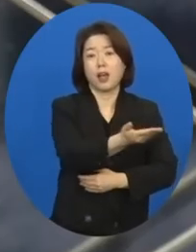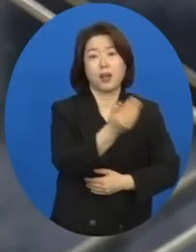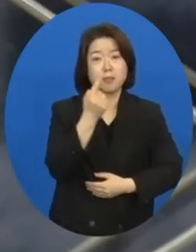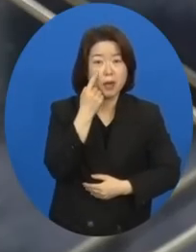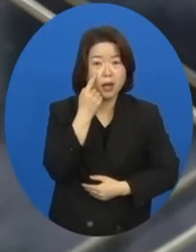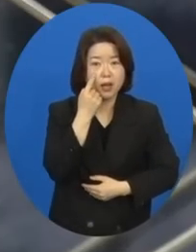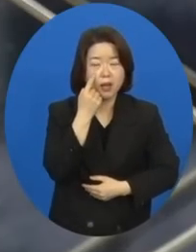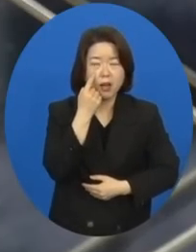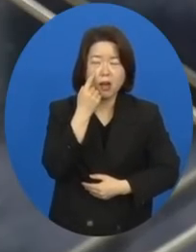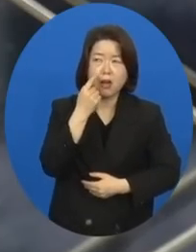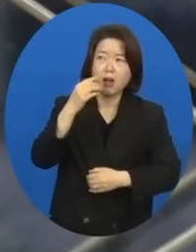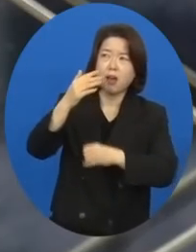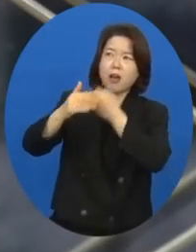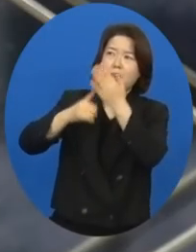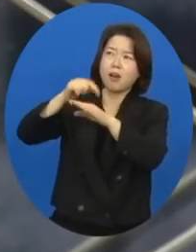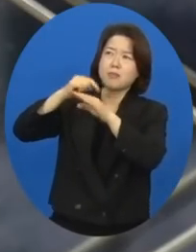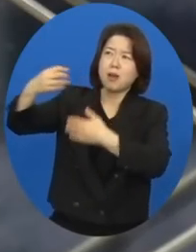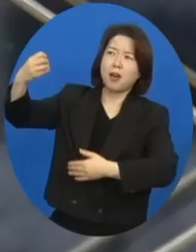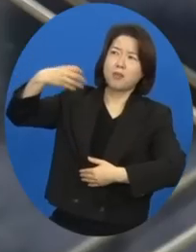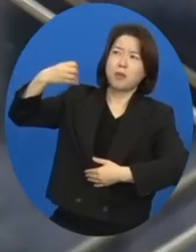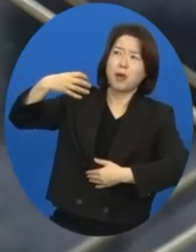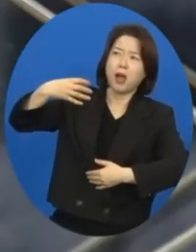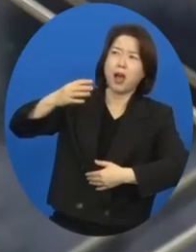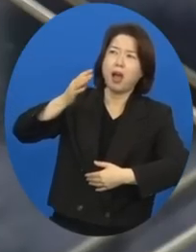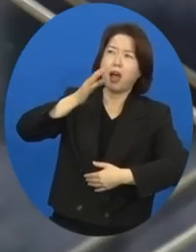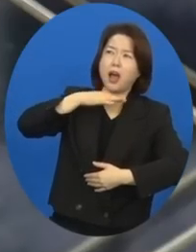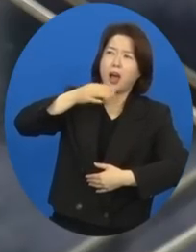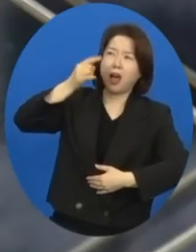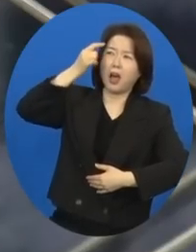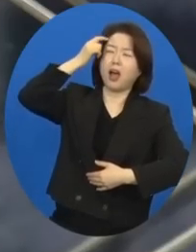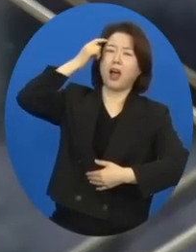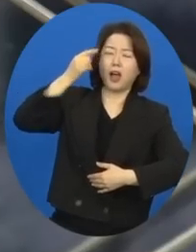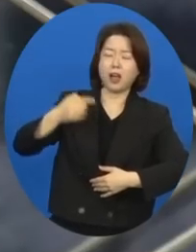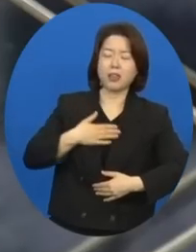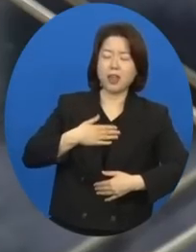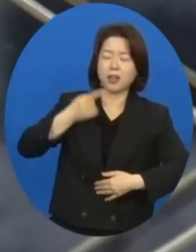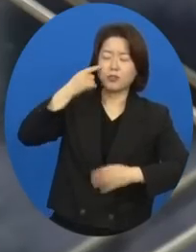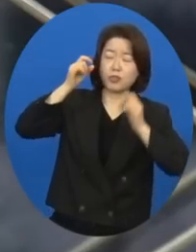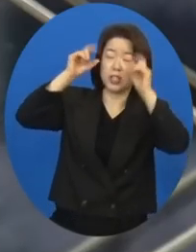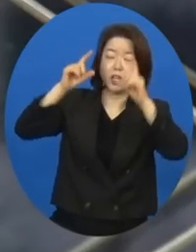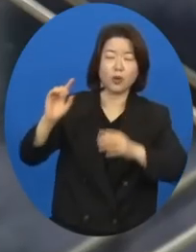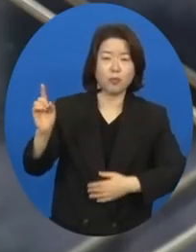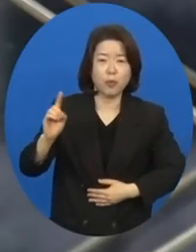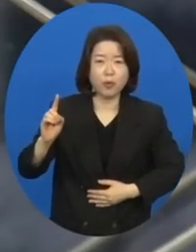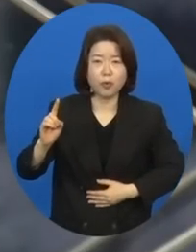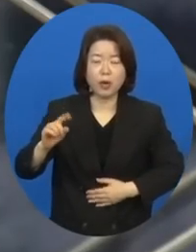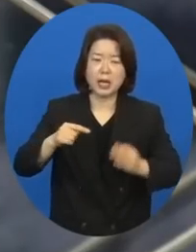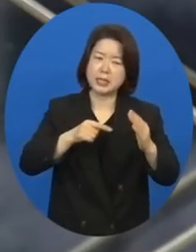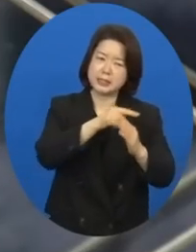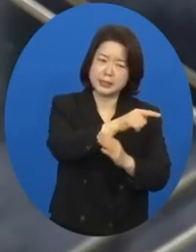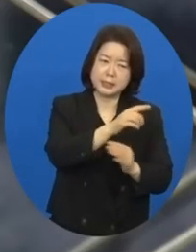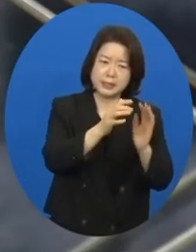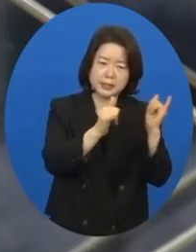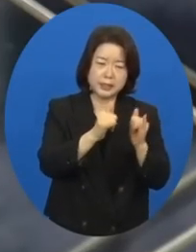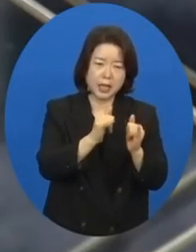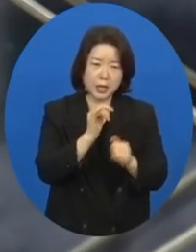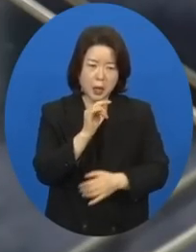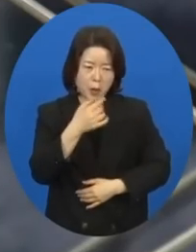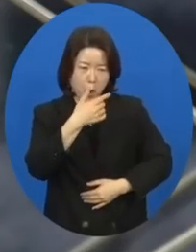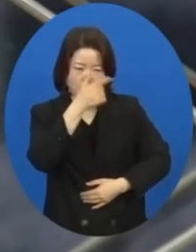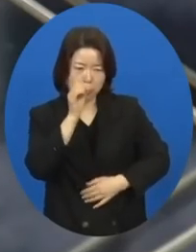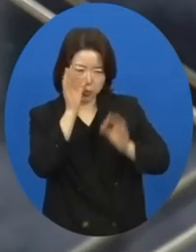제가 그 하나님의 마음을 받고 깨달았어요. 내가 눈이 열려야 할 것은 다른 사람의 허물을 바라보는 눈이